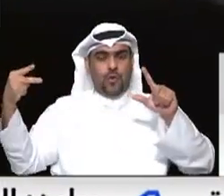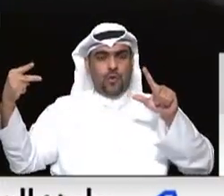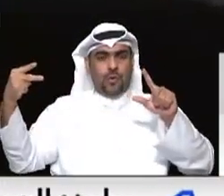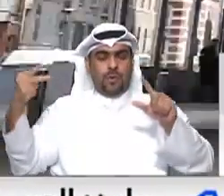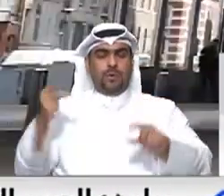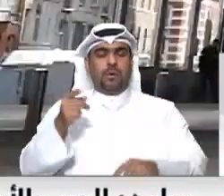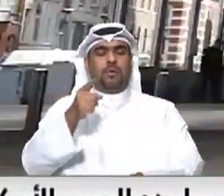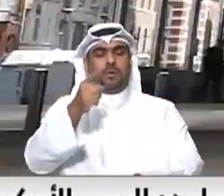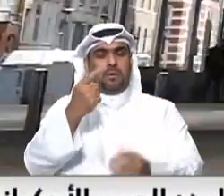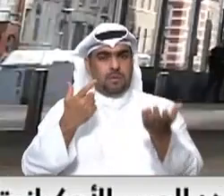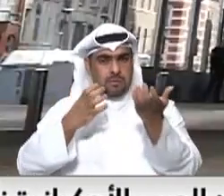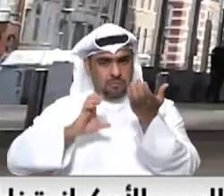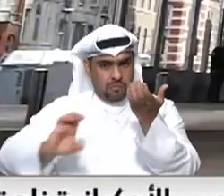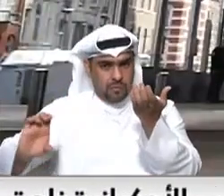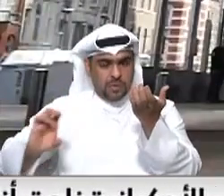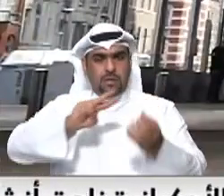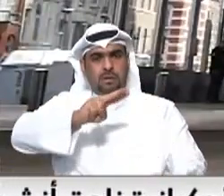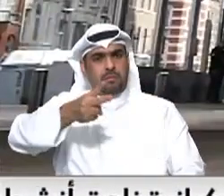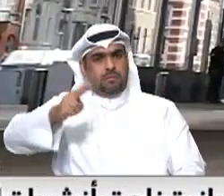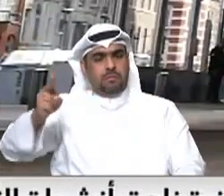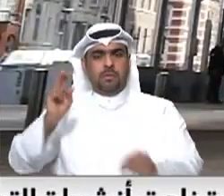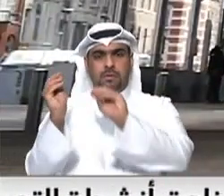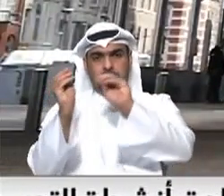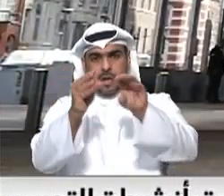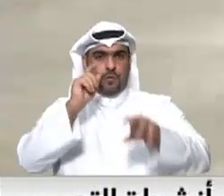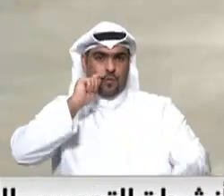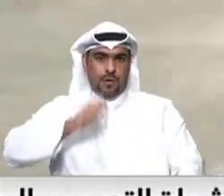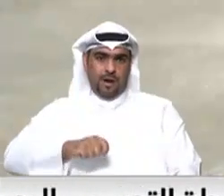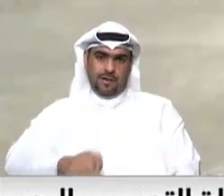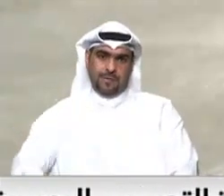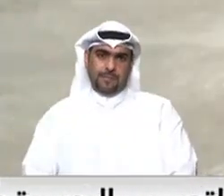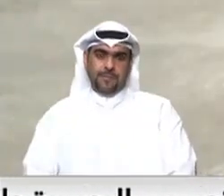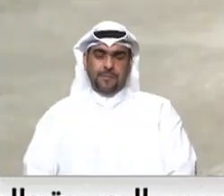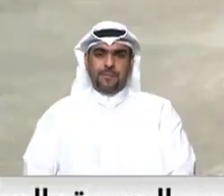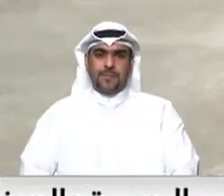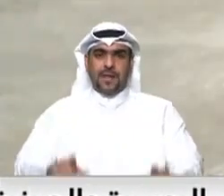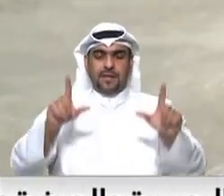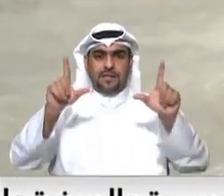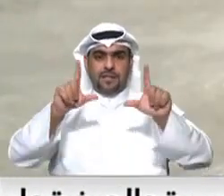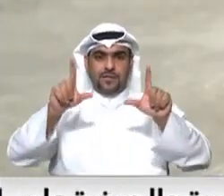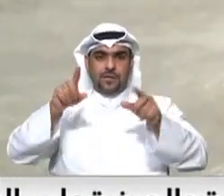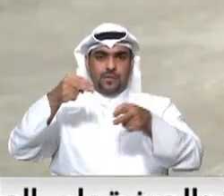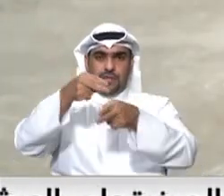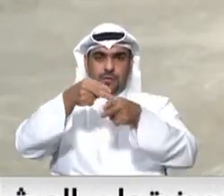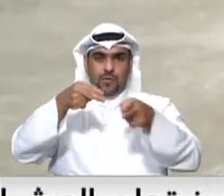المجمع الصناعي العسكري في أوروبا. وسيم إبراهيم